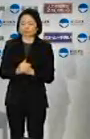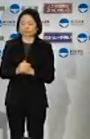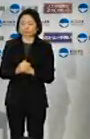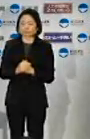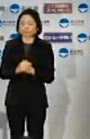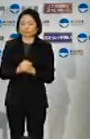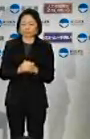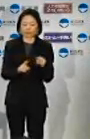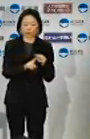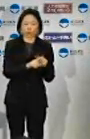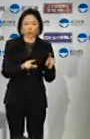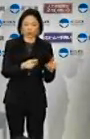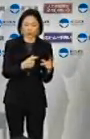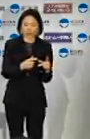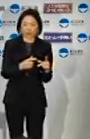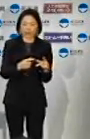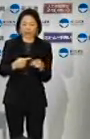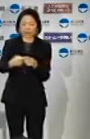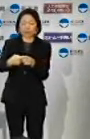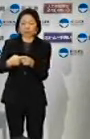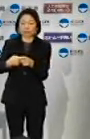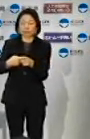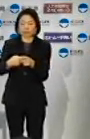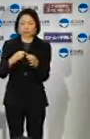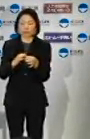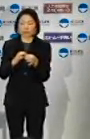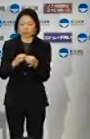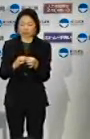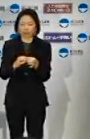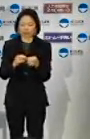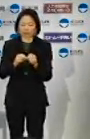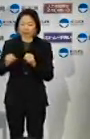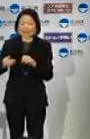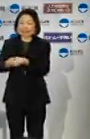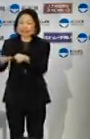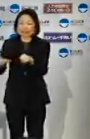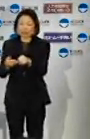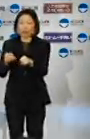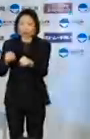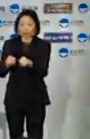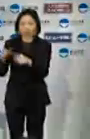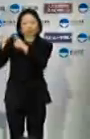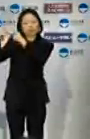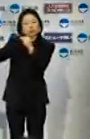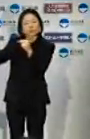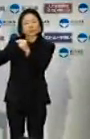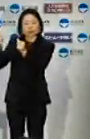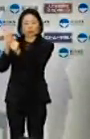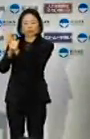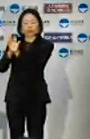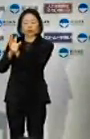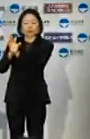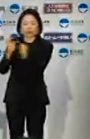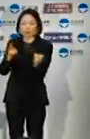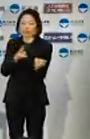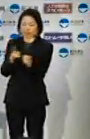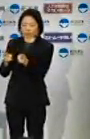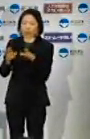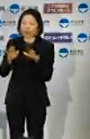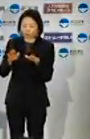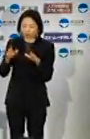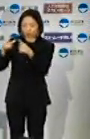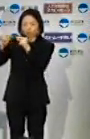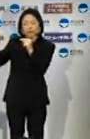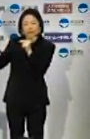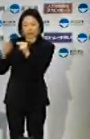離島航路については国の離島航路補助金がございますので、現にそれは今補助金が給付されてます